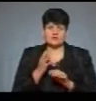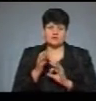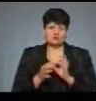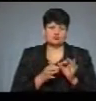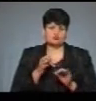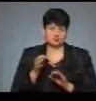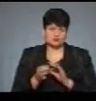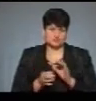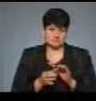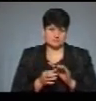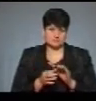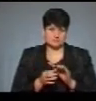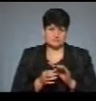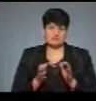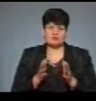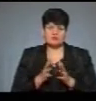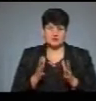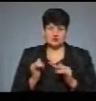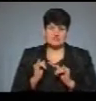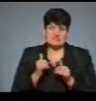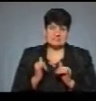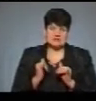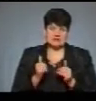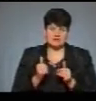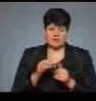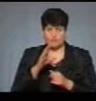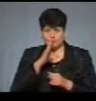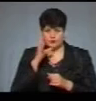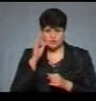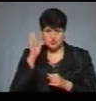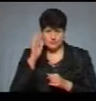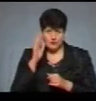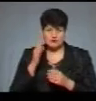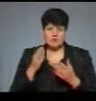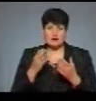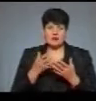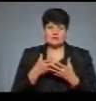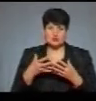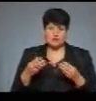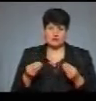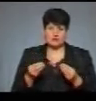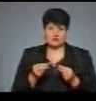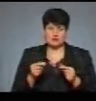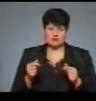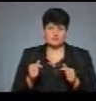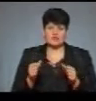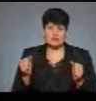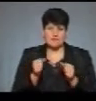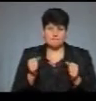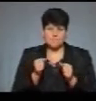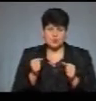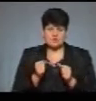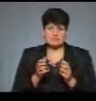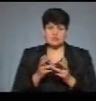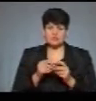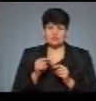сутку. В більшості заливаємо воду вночі. А днем вона не розтоплюється, вона навпаки не морожує. За